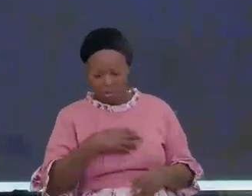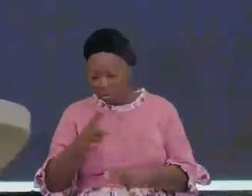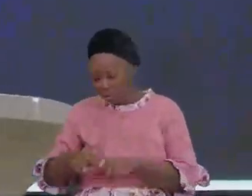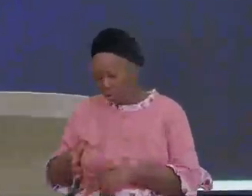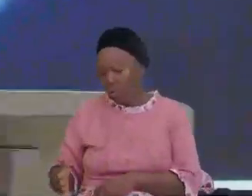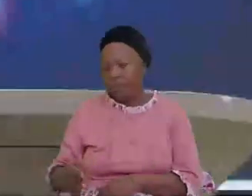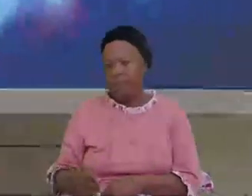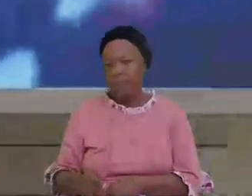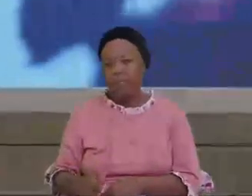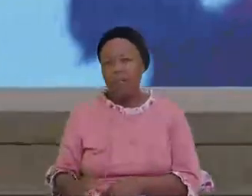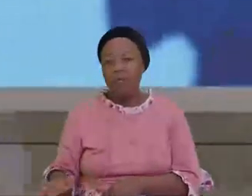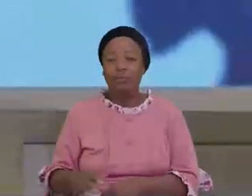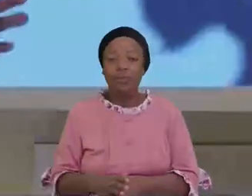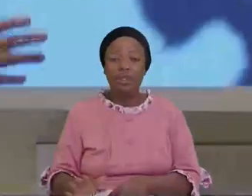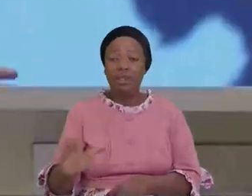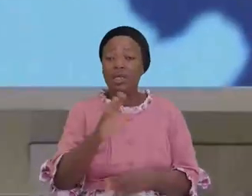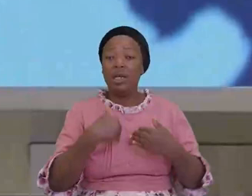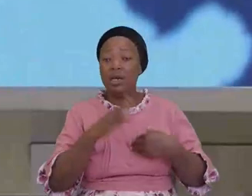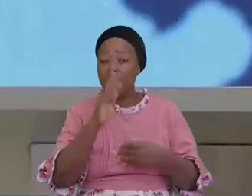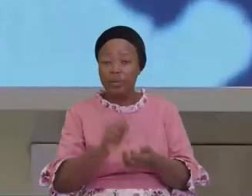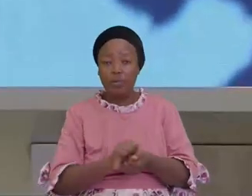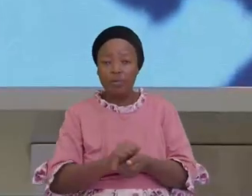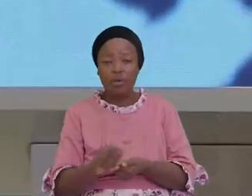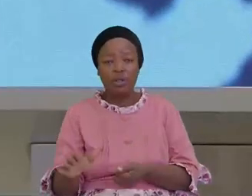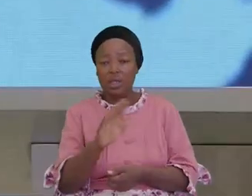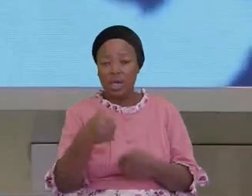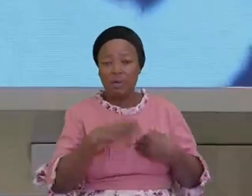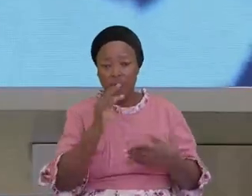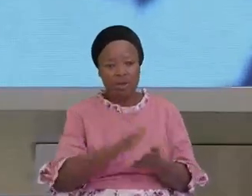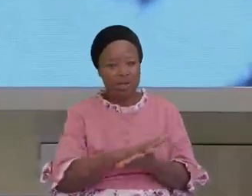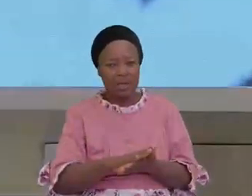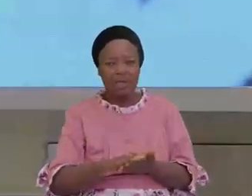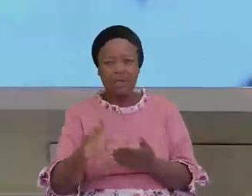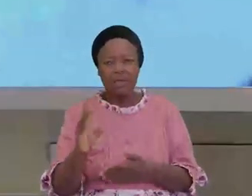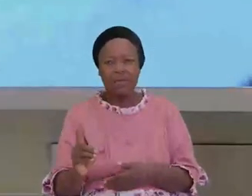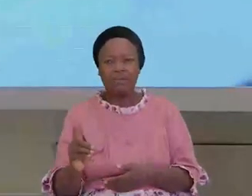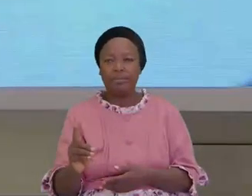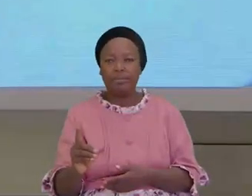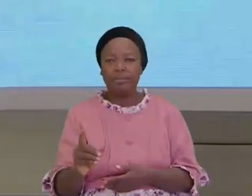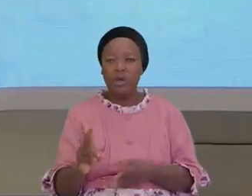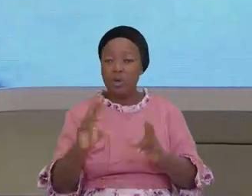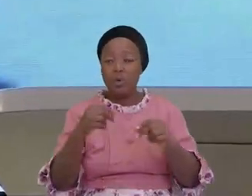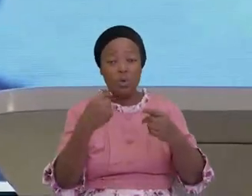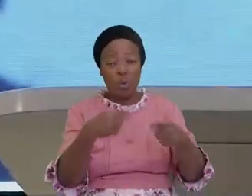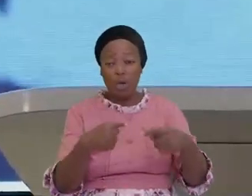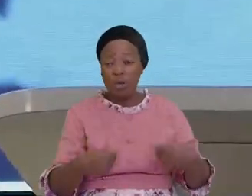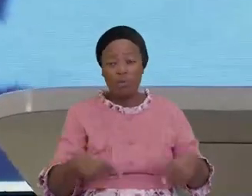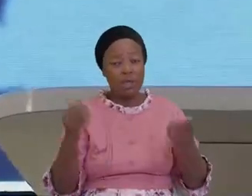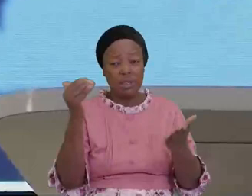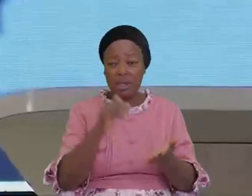de l'autre côté. Ils avaient été lavés, ils avaient été purifiés. Plus